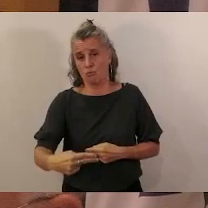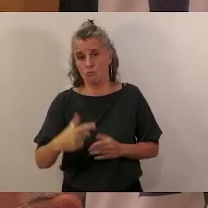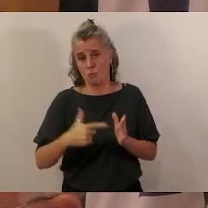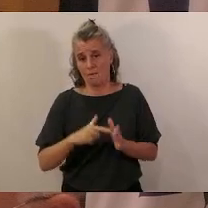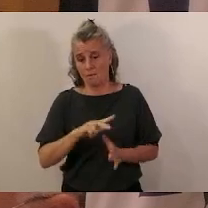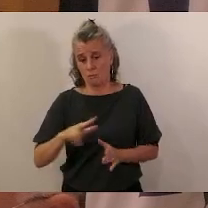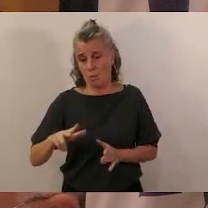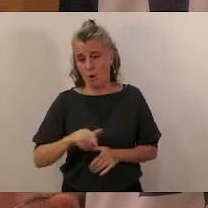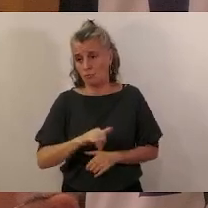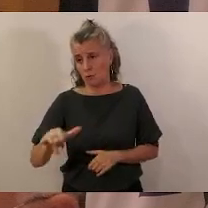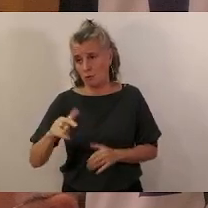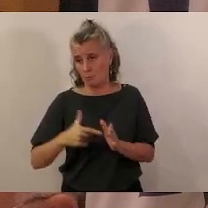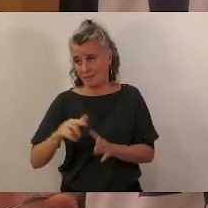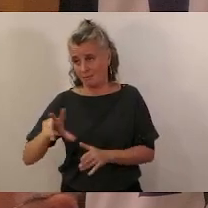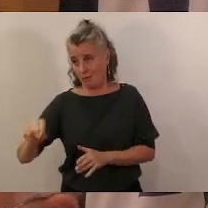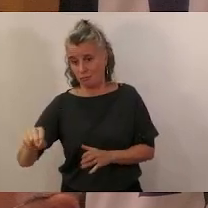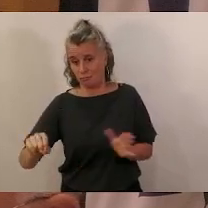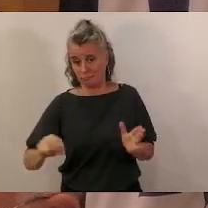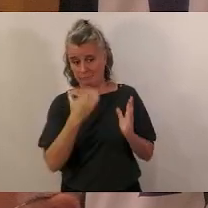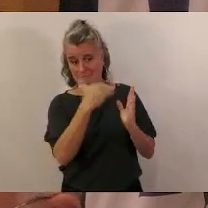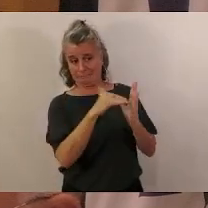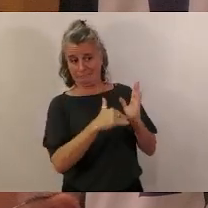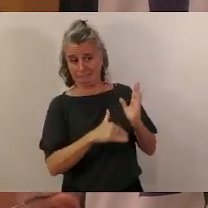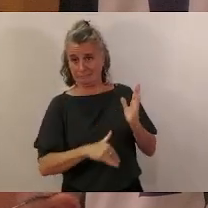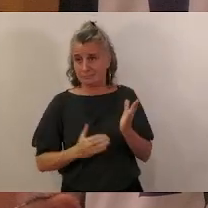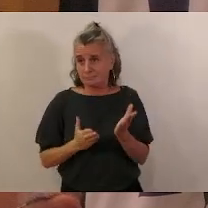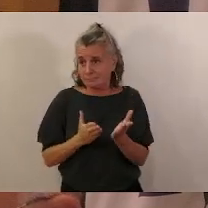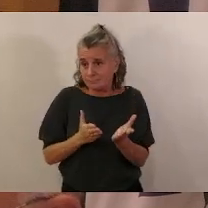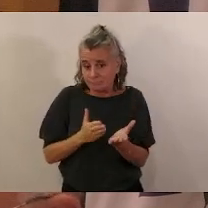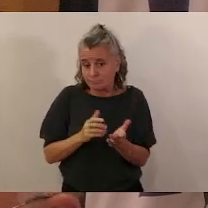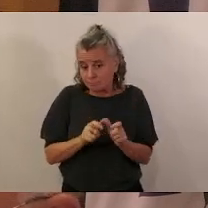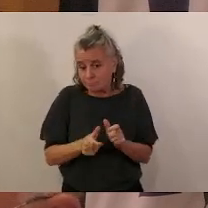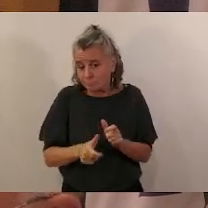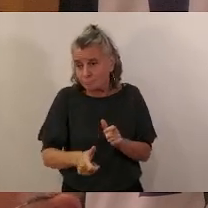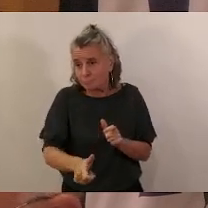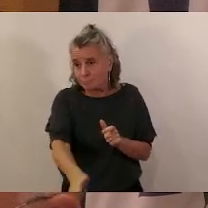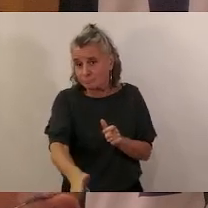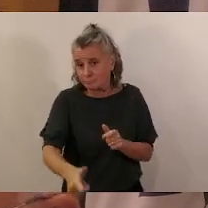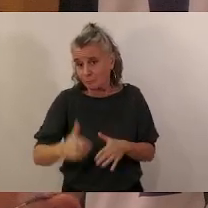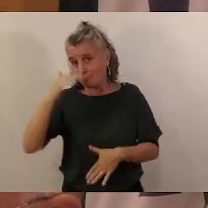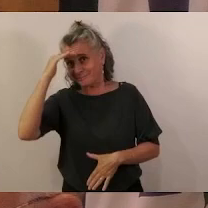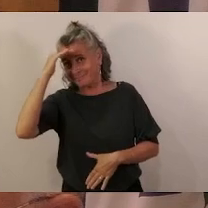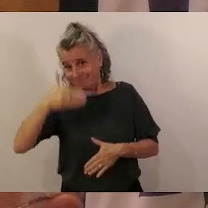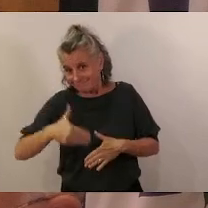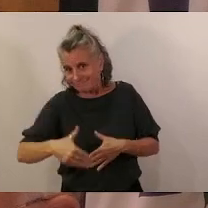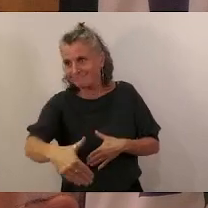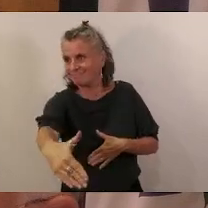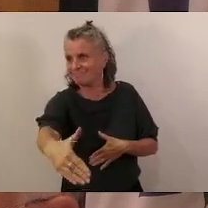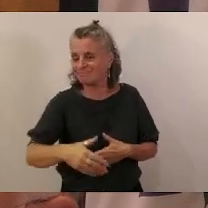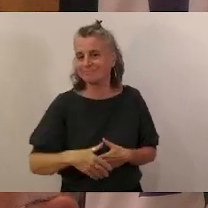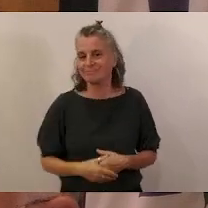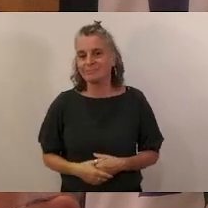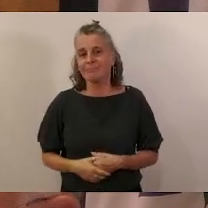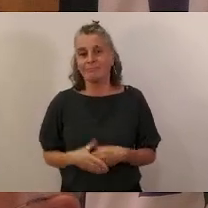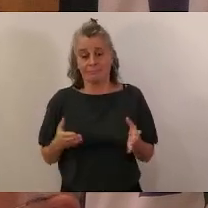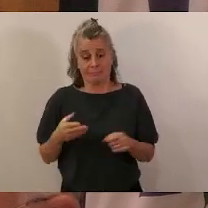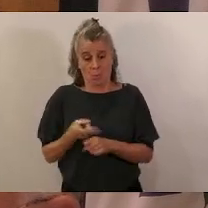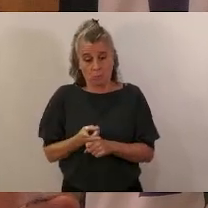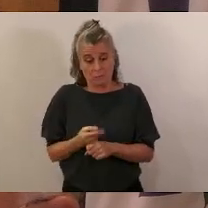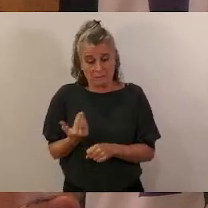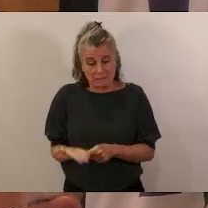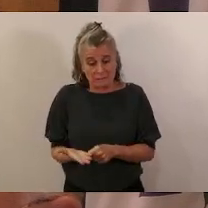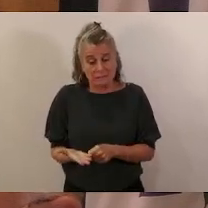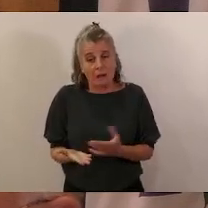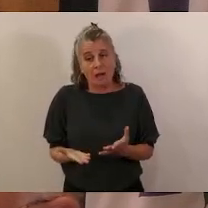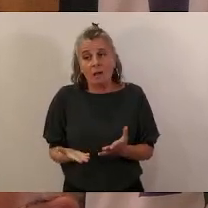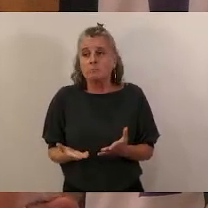2023-2030. Nous avons une belle perspective devant nous et que la création de cet outil de régie de